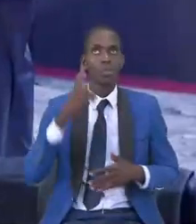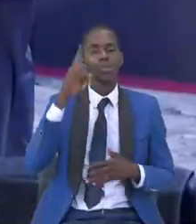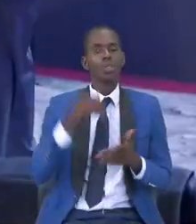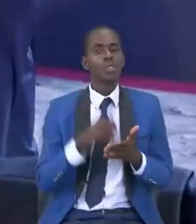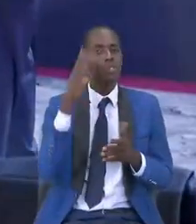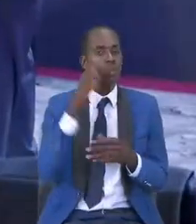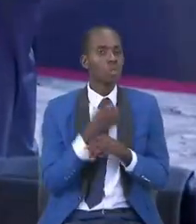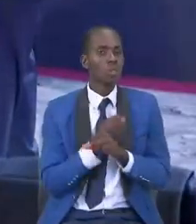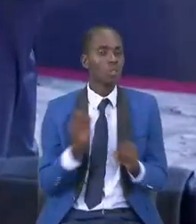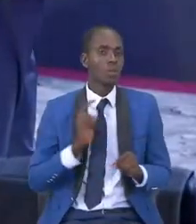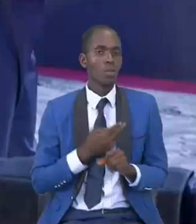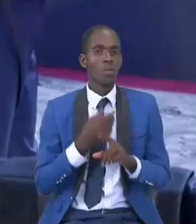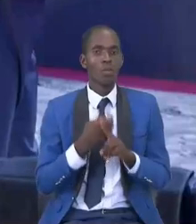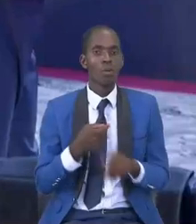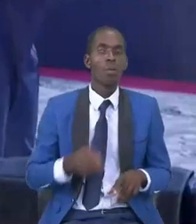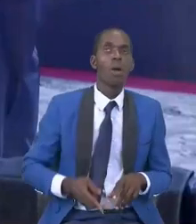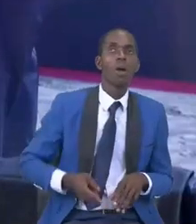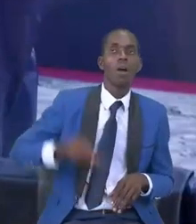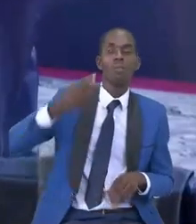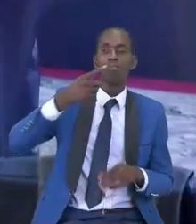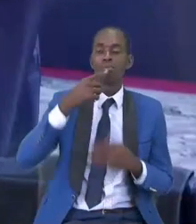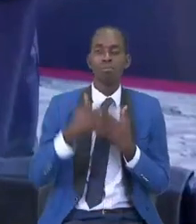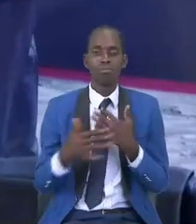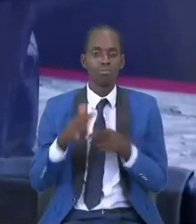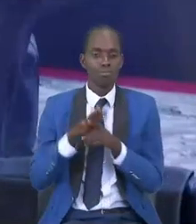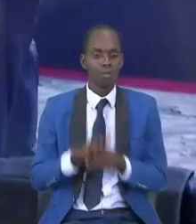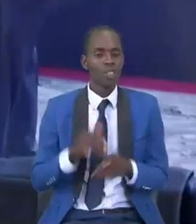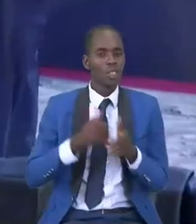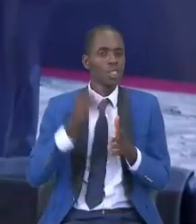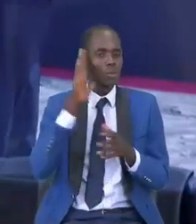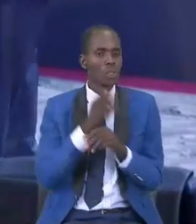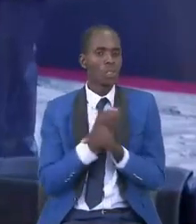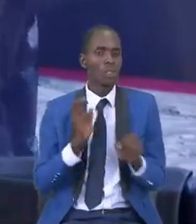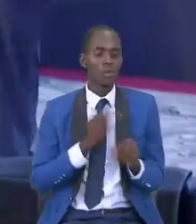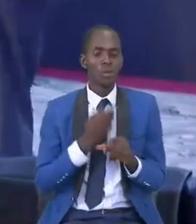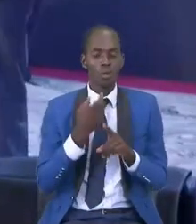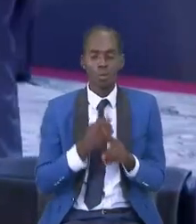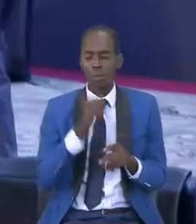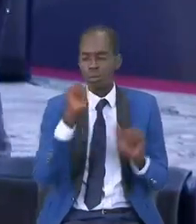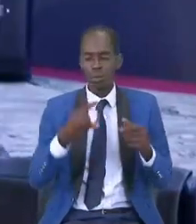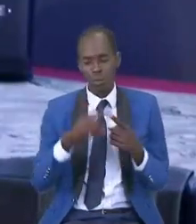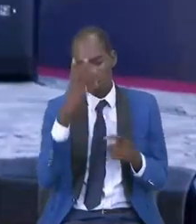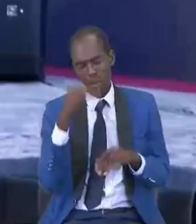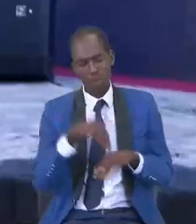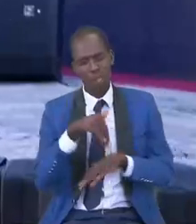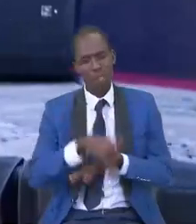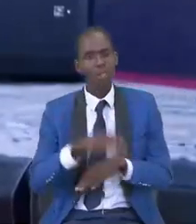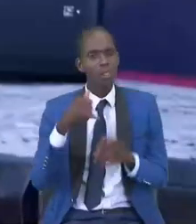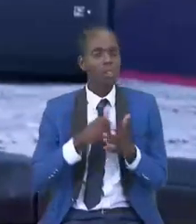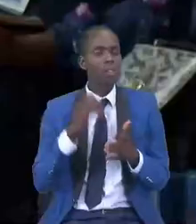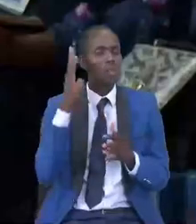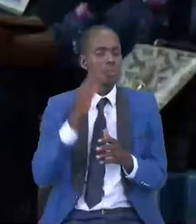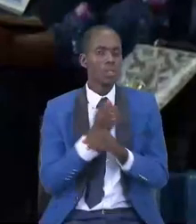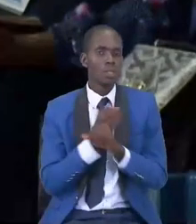nous épargner des nuits sans sommeil. Ça va nous épargner des problèmes